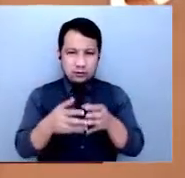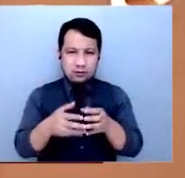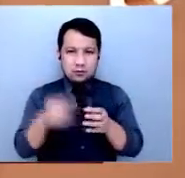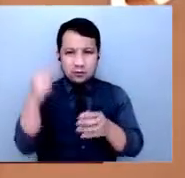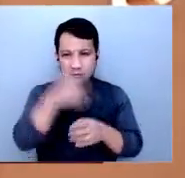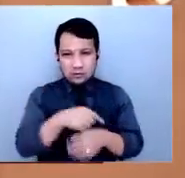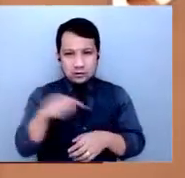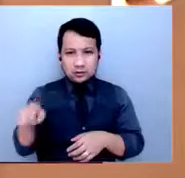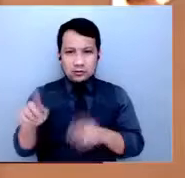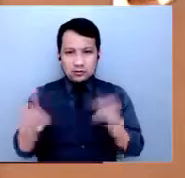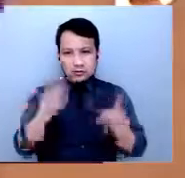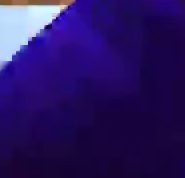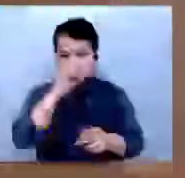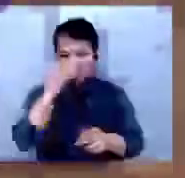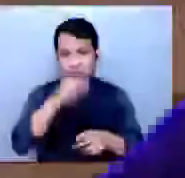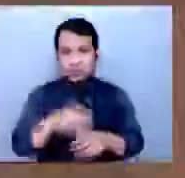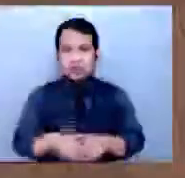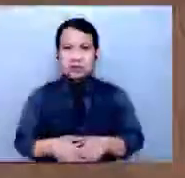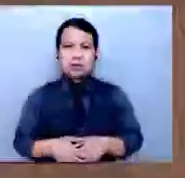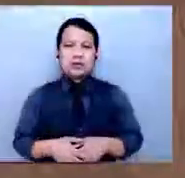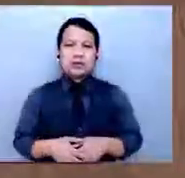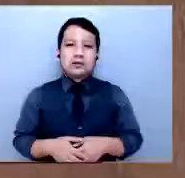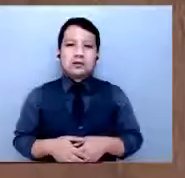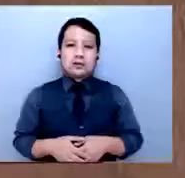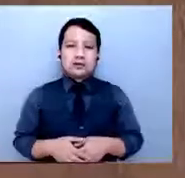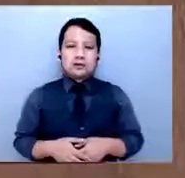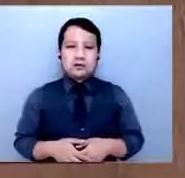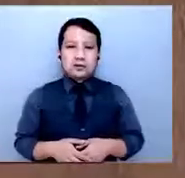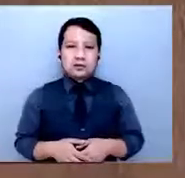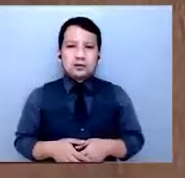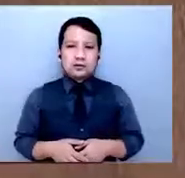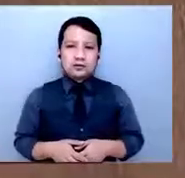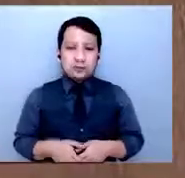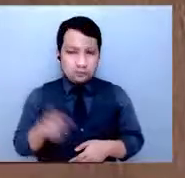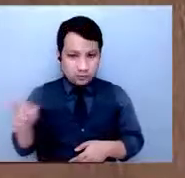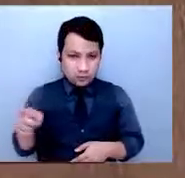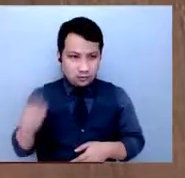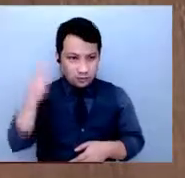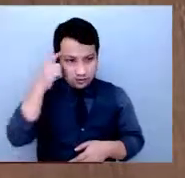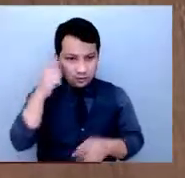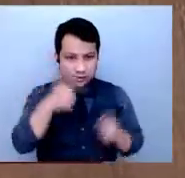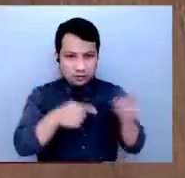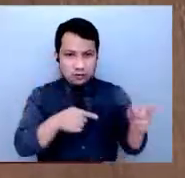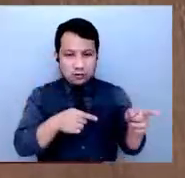mga Pilipino. Yung mga tao, dapat isipin nila kasi